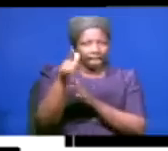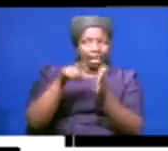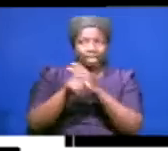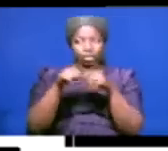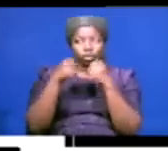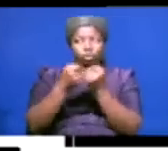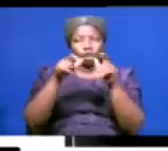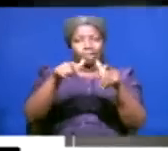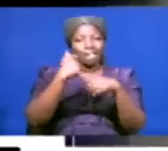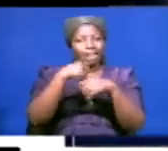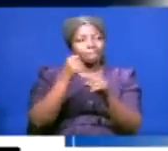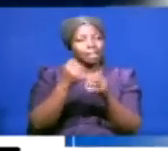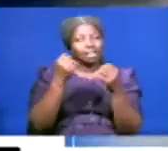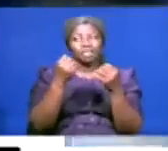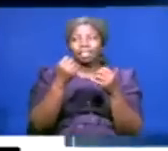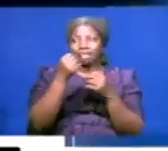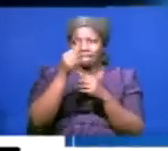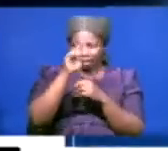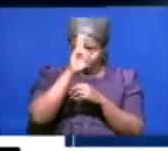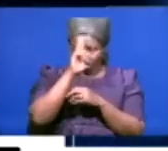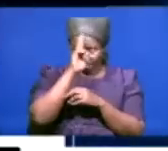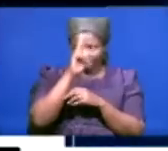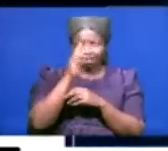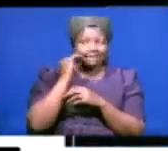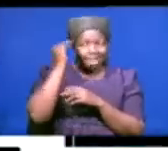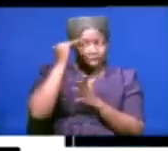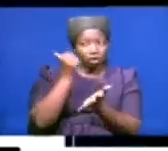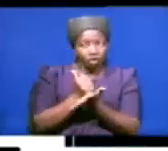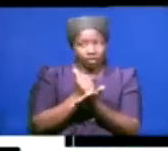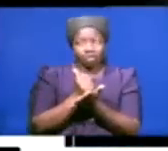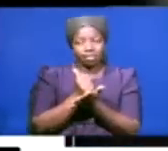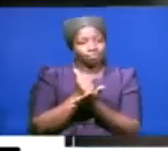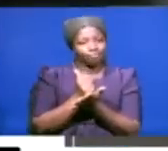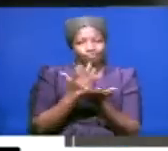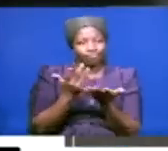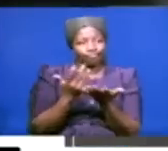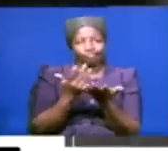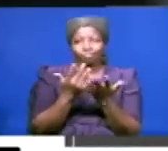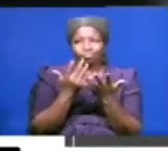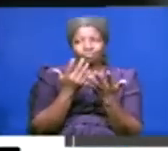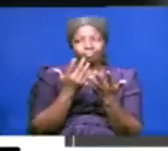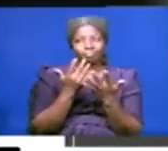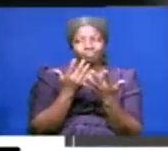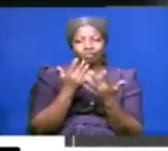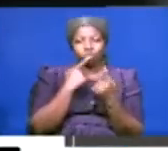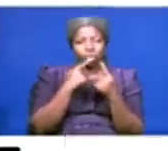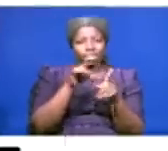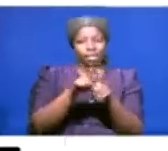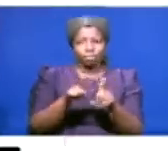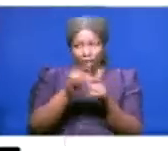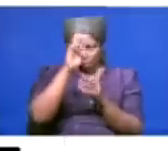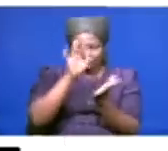kuvutia hisia za makao makuu ya polisi, na afisa huyo akasimamishwa kazi huku uchunguzi kuhusiana na mienendo yake